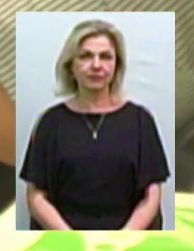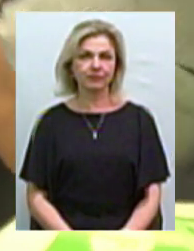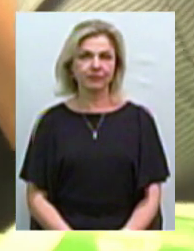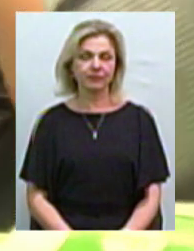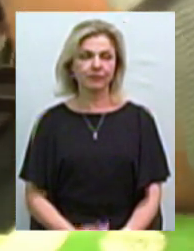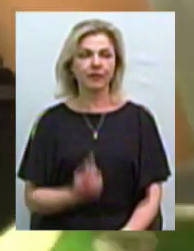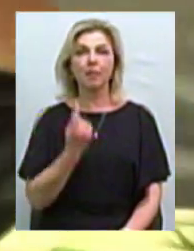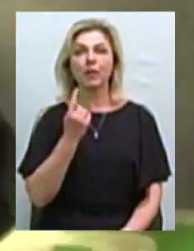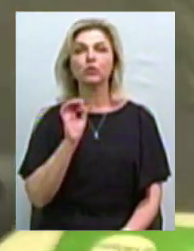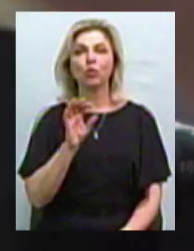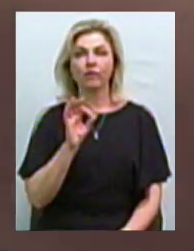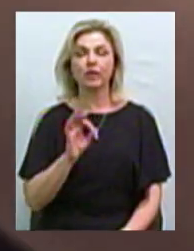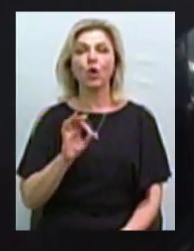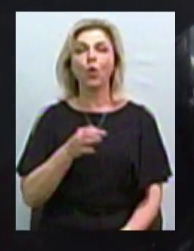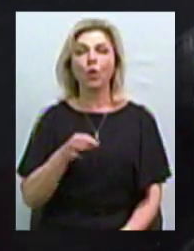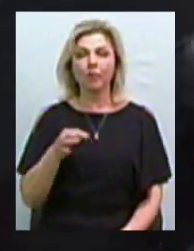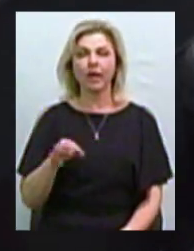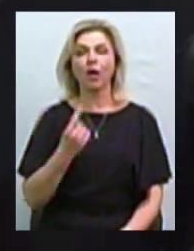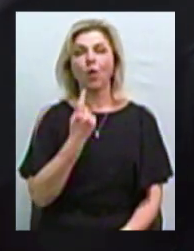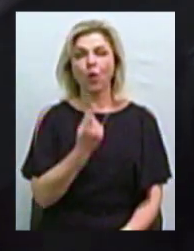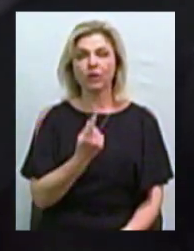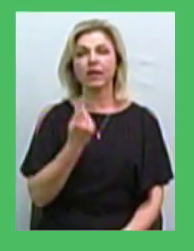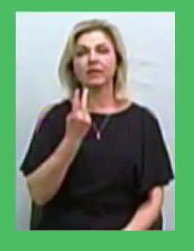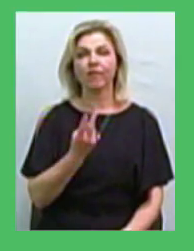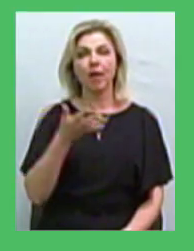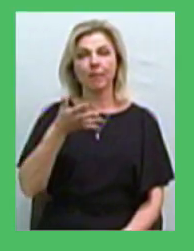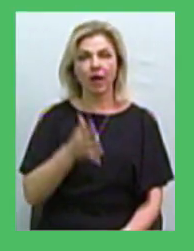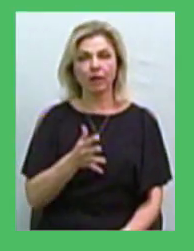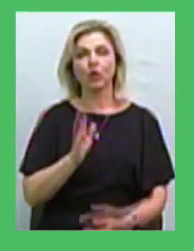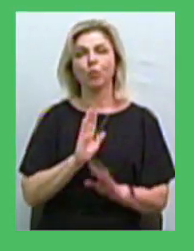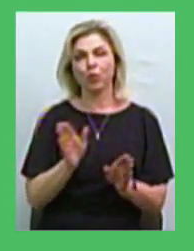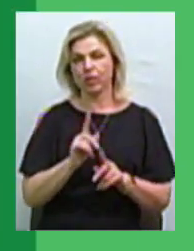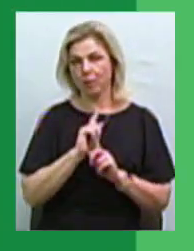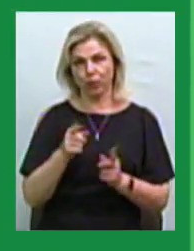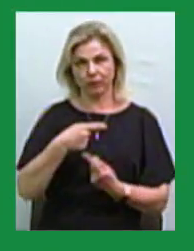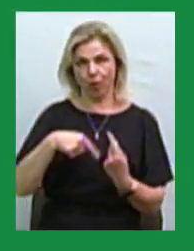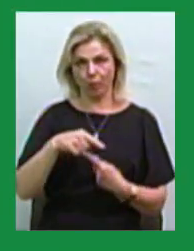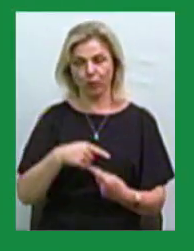З 1 жовтня копійки номіналом 1, 2 та 5 виходять з державного обігу.